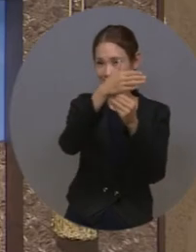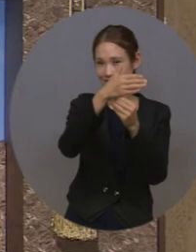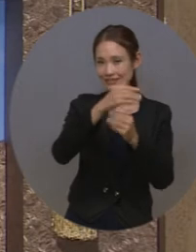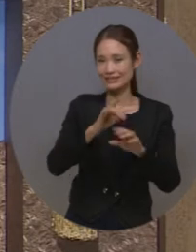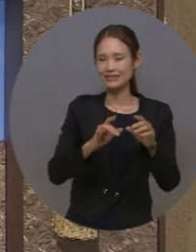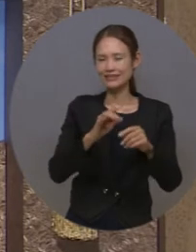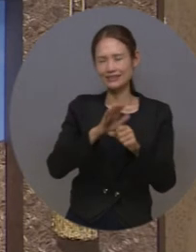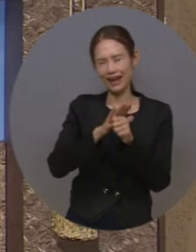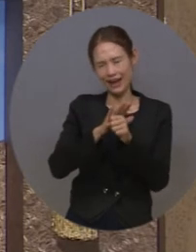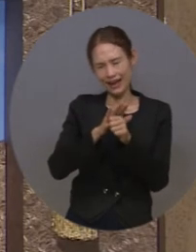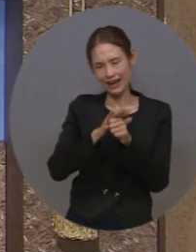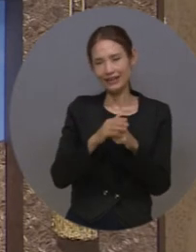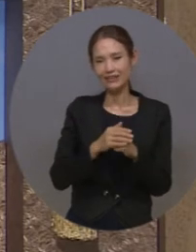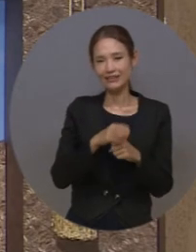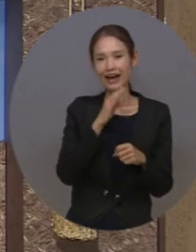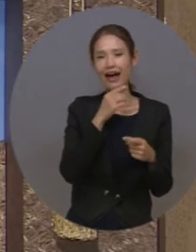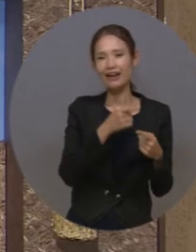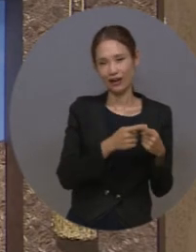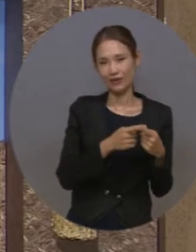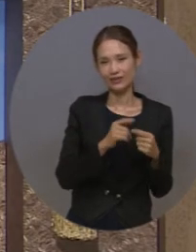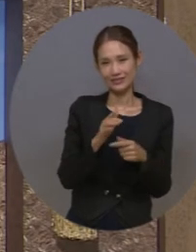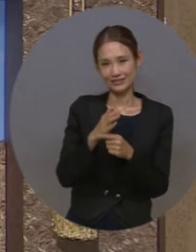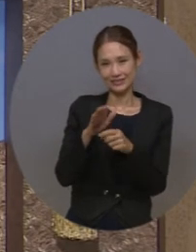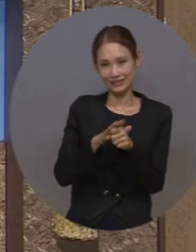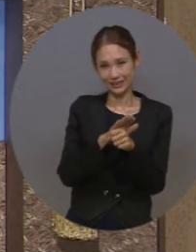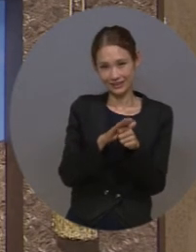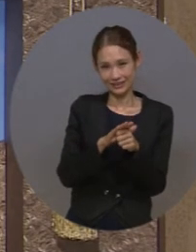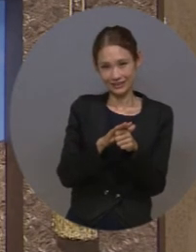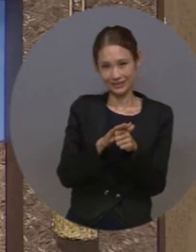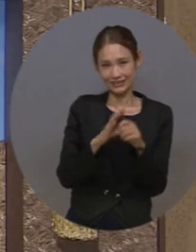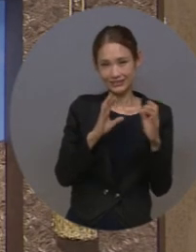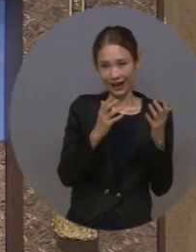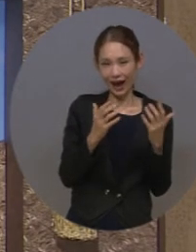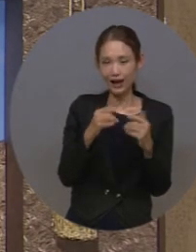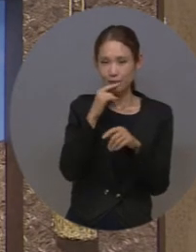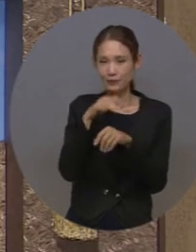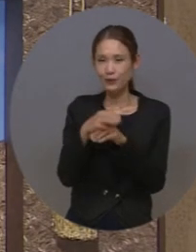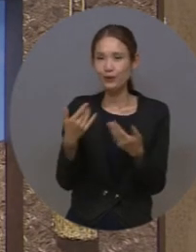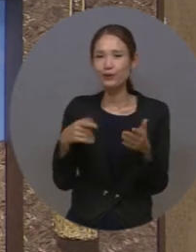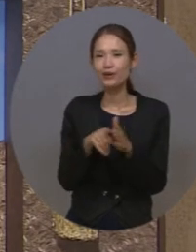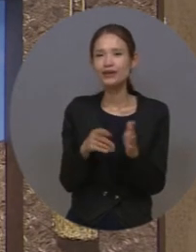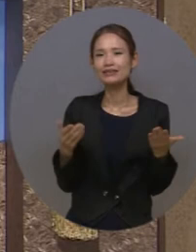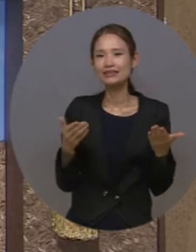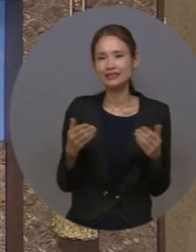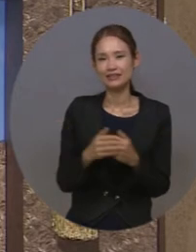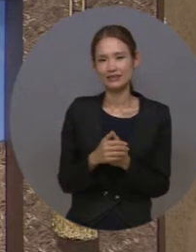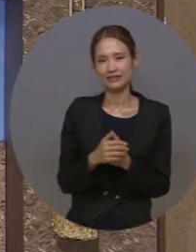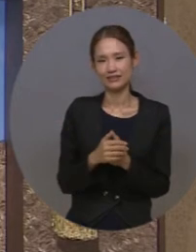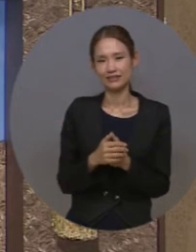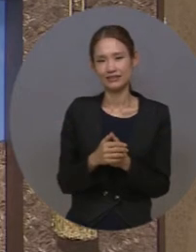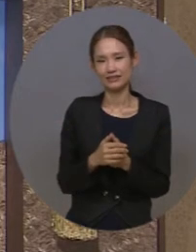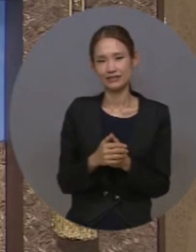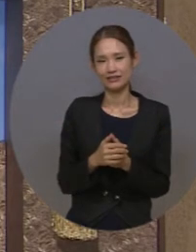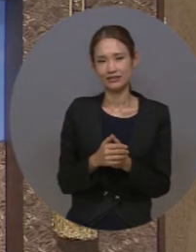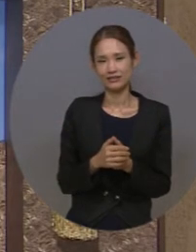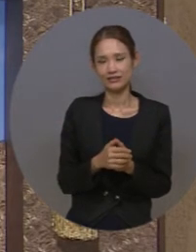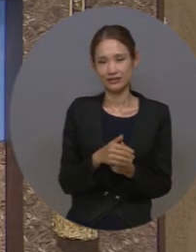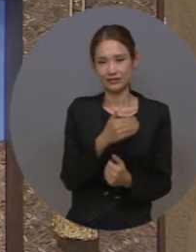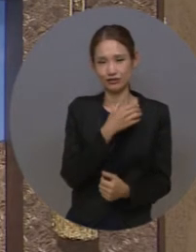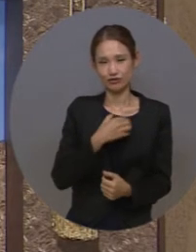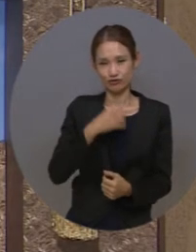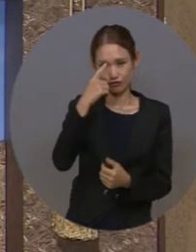네. 당연히 공무원으로서 태극기를 사랑하고 나라와 민족을 위해서 일해야 되지 않습니까? 네. 그래서 저는 그 각